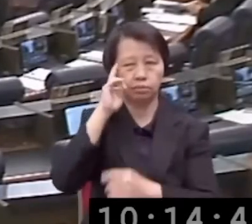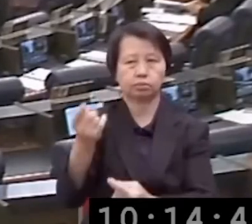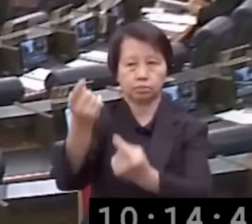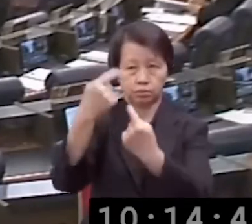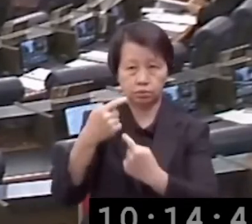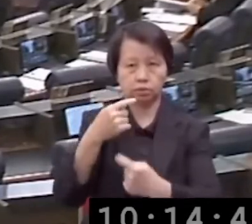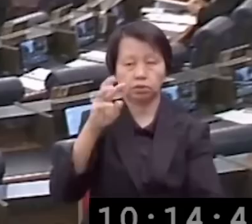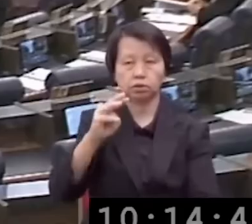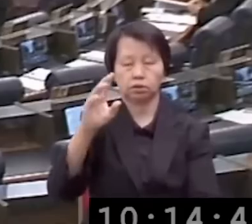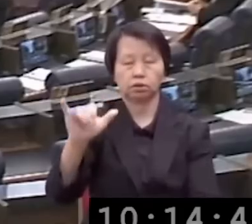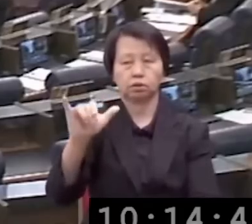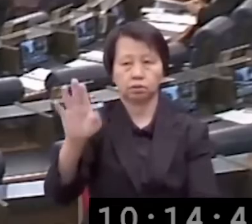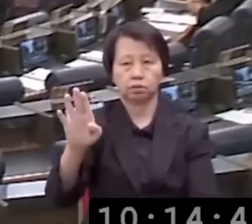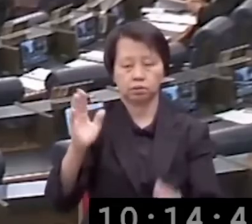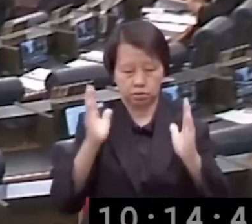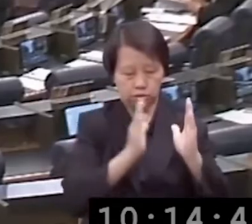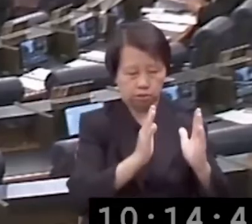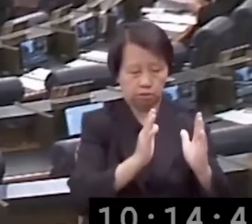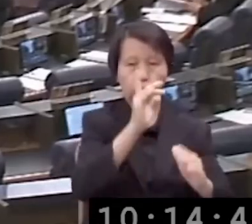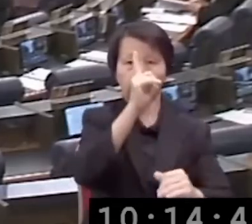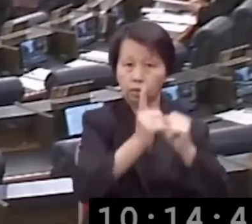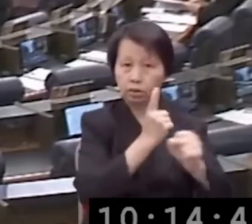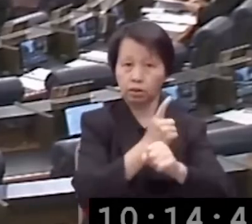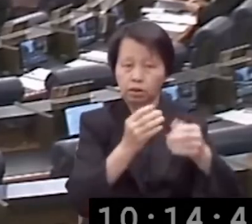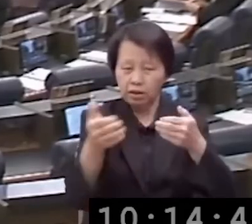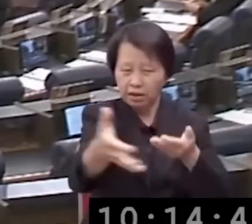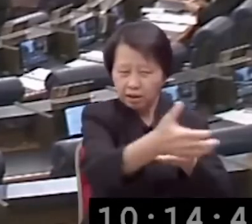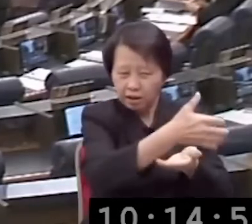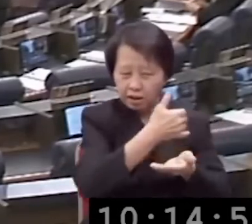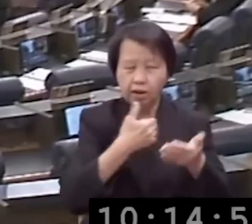menteri tadi dalam tempo tahun hampir menjajah